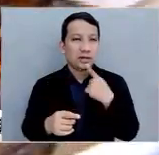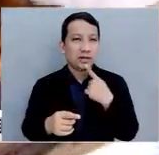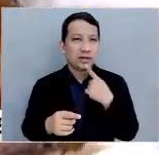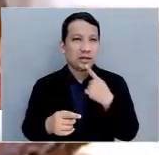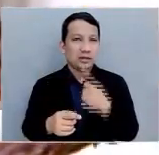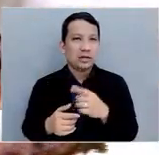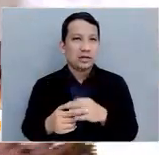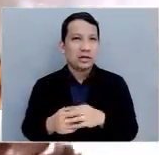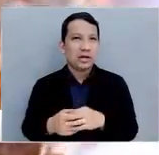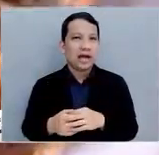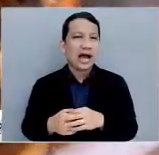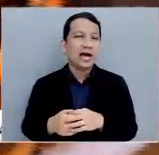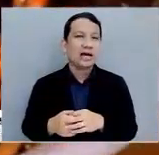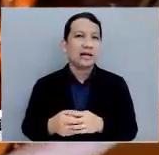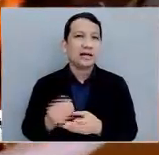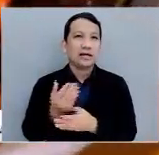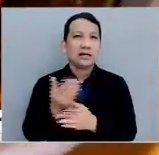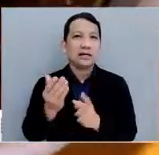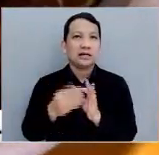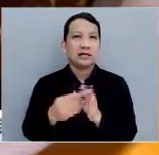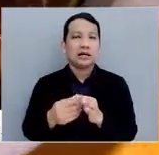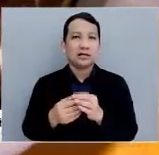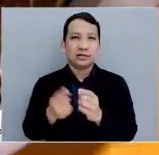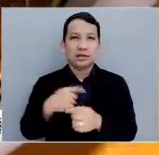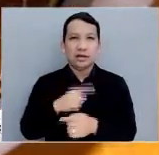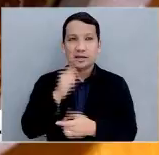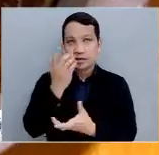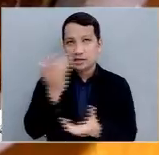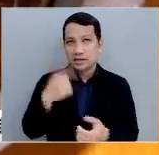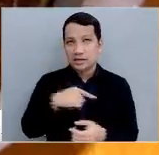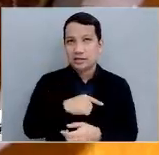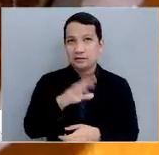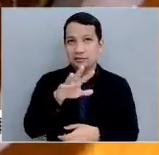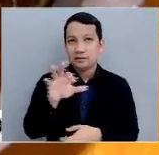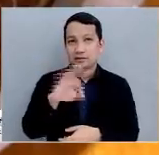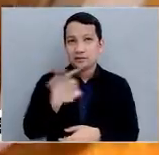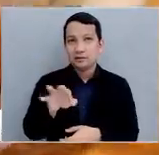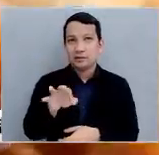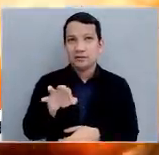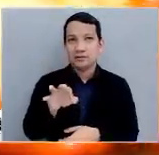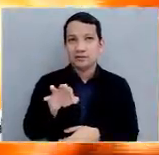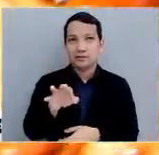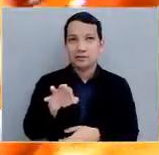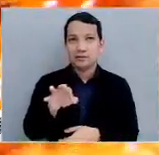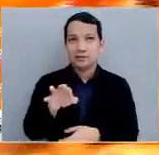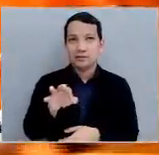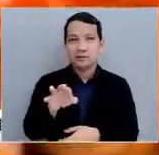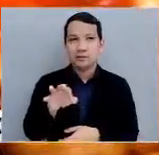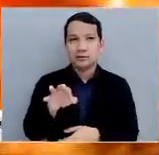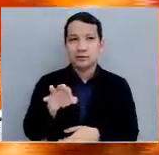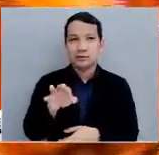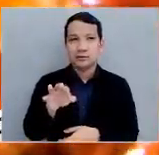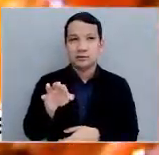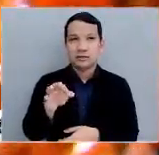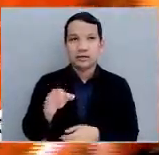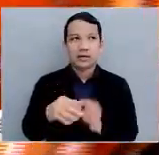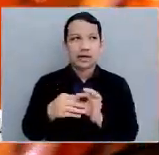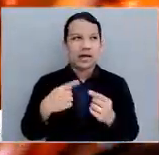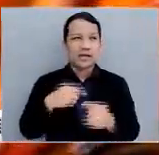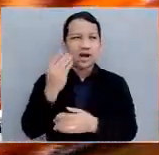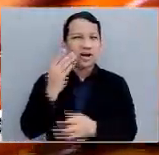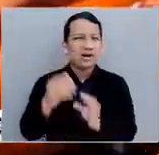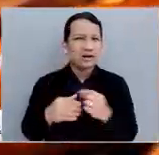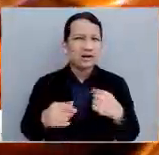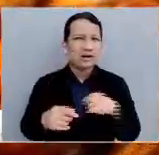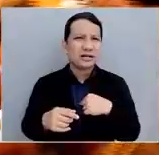Dumami na yung tao. Sa halagang 599 pesos, pwede mo nang lantakan ang iba't ibang seafood sa loob ng 2 oras.